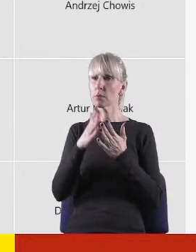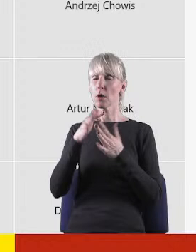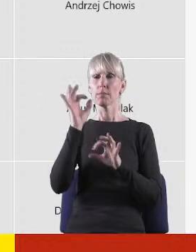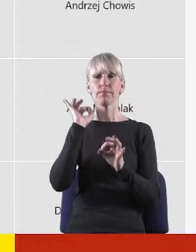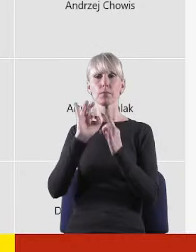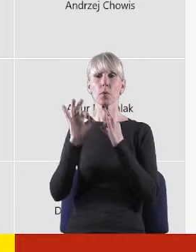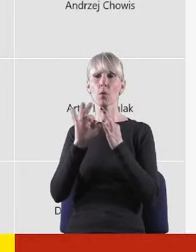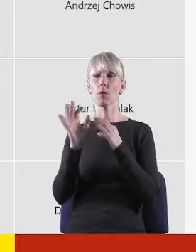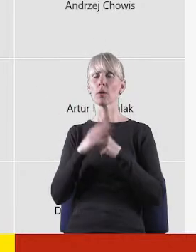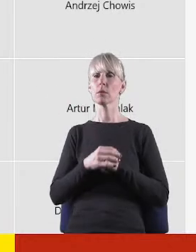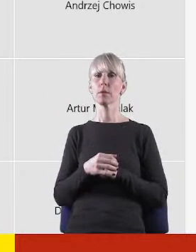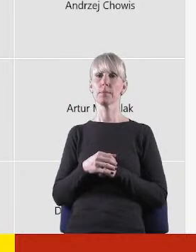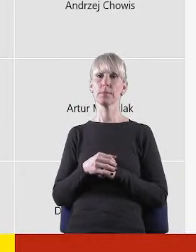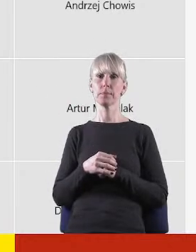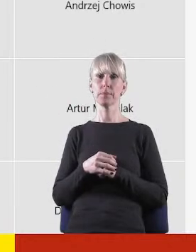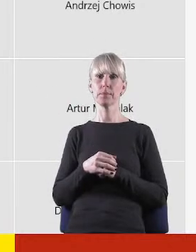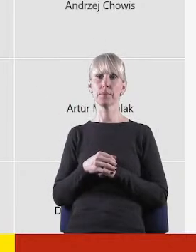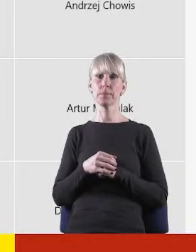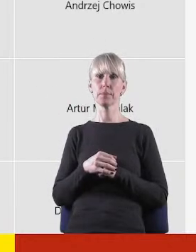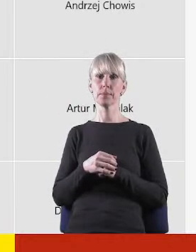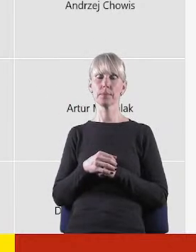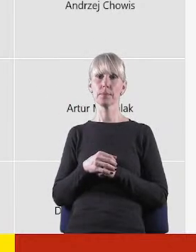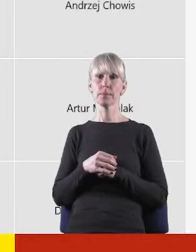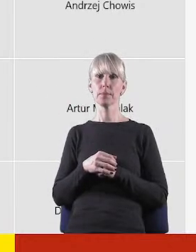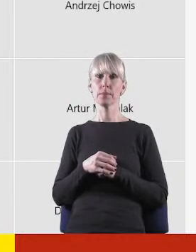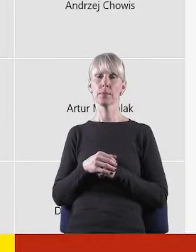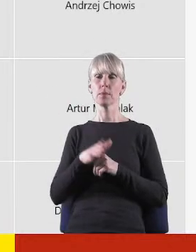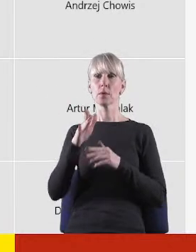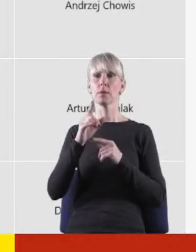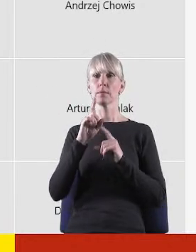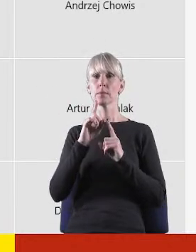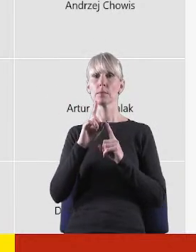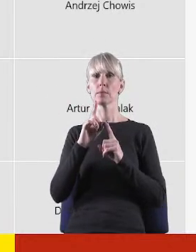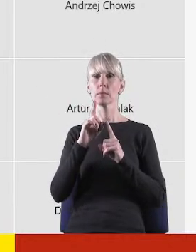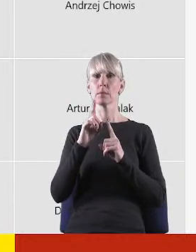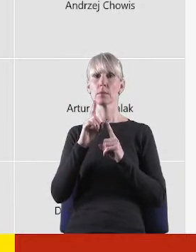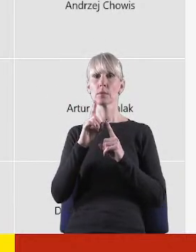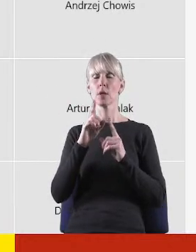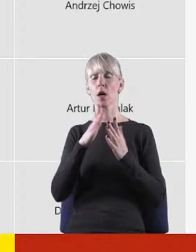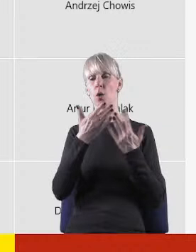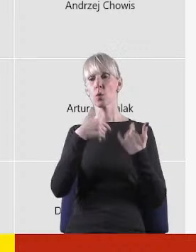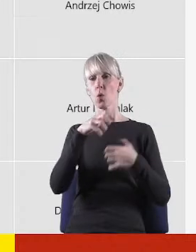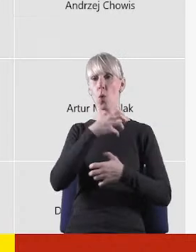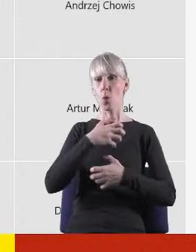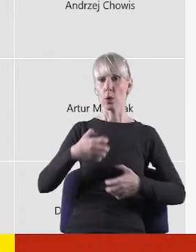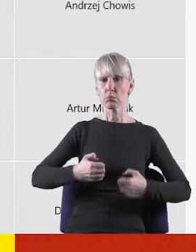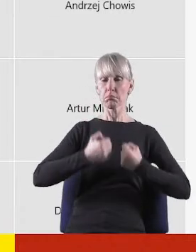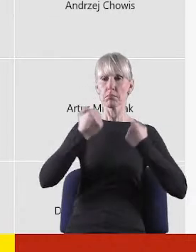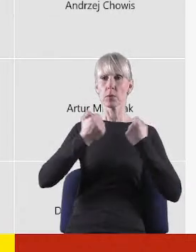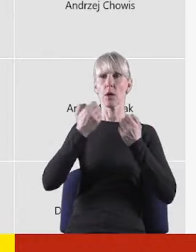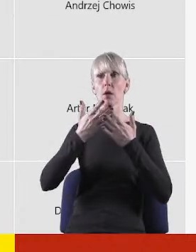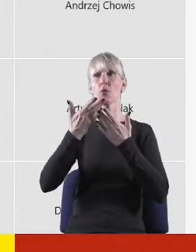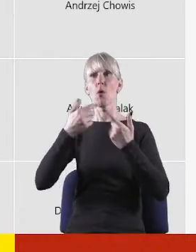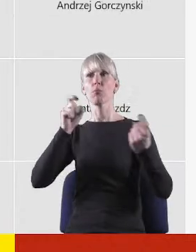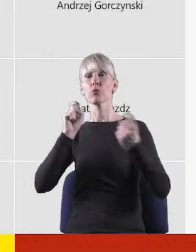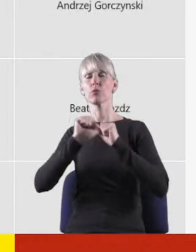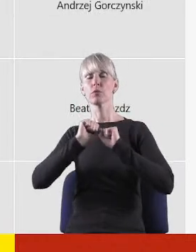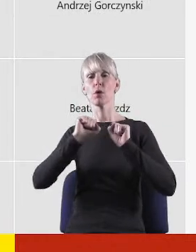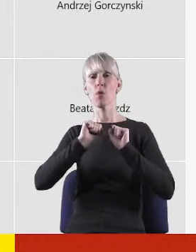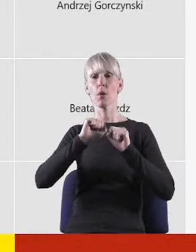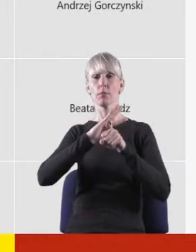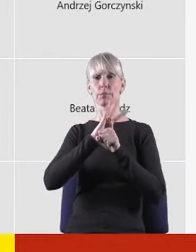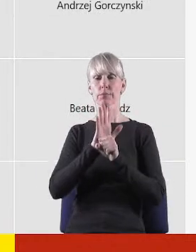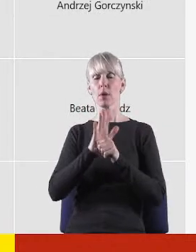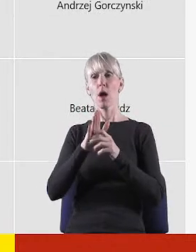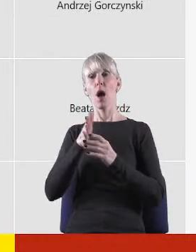kątem tej gospodarki na sterydach, jaką mamy, które z jednej strony zwalczają epidemię, a z drugiej strony no,